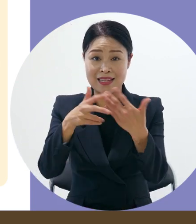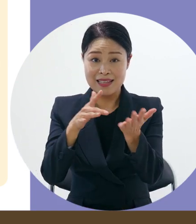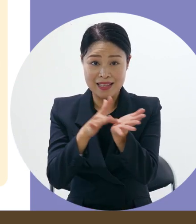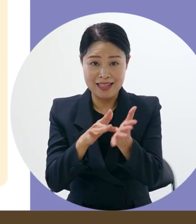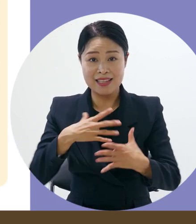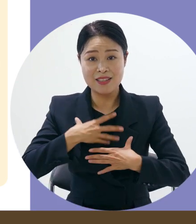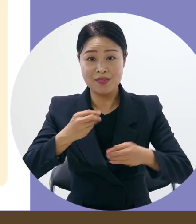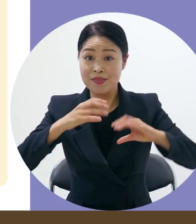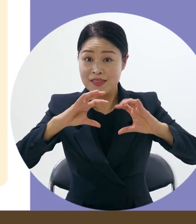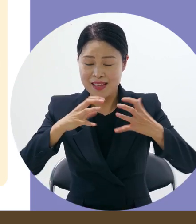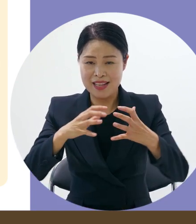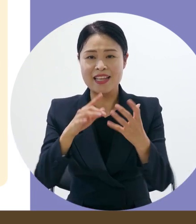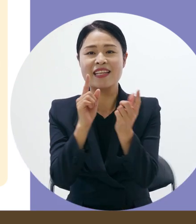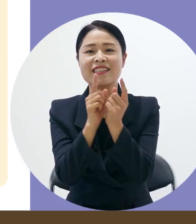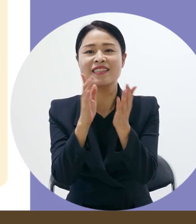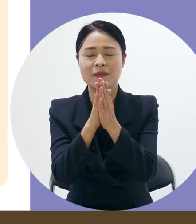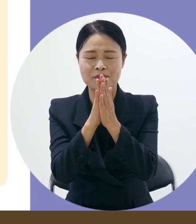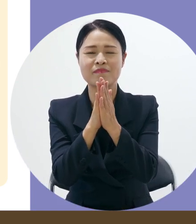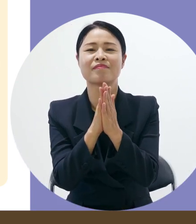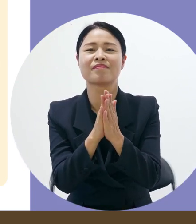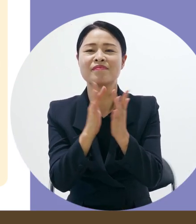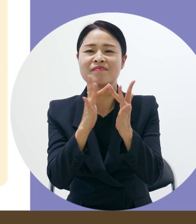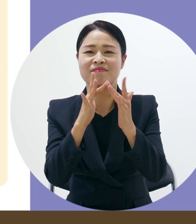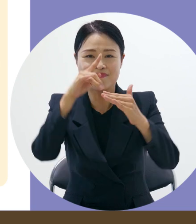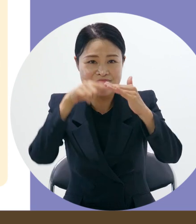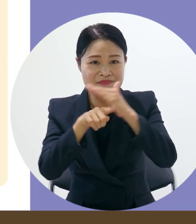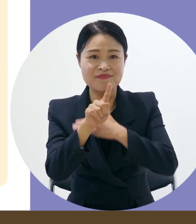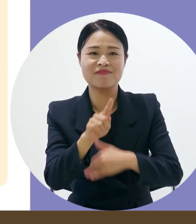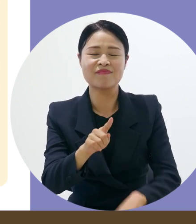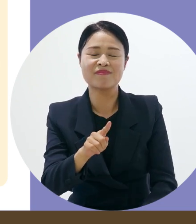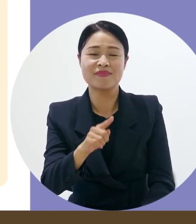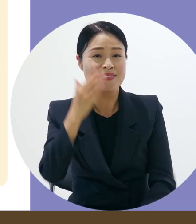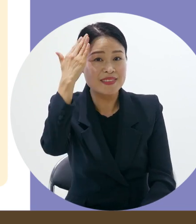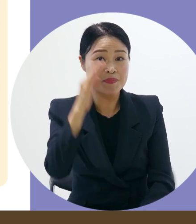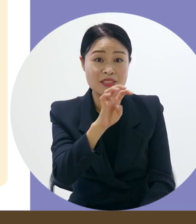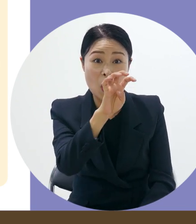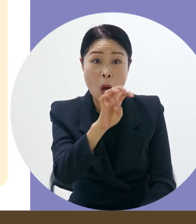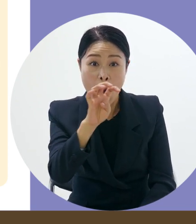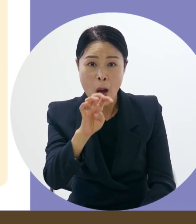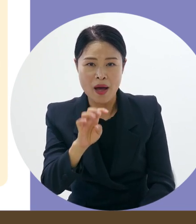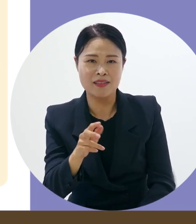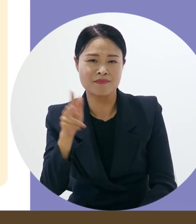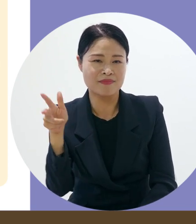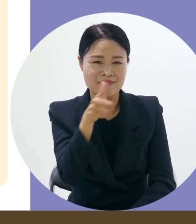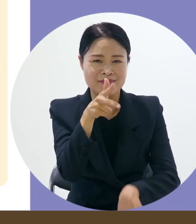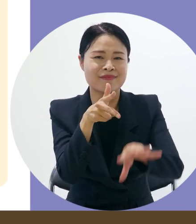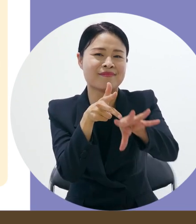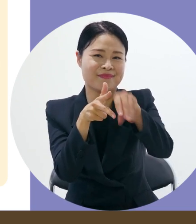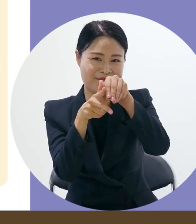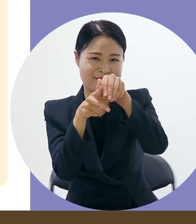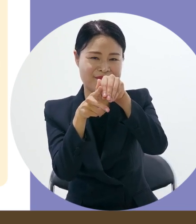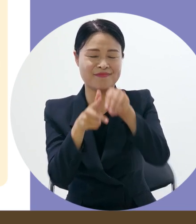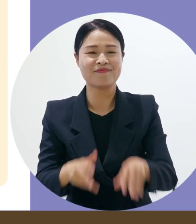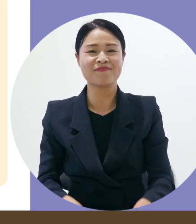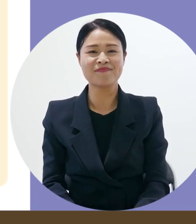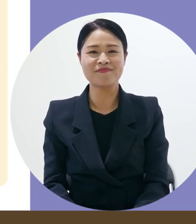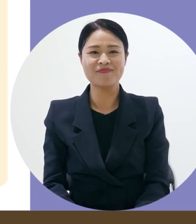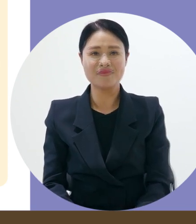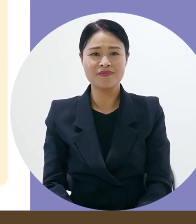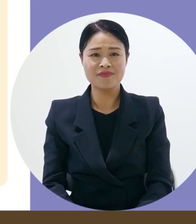이 경우에는 의약품 안전나라에 직접 접속하여 바코드 검색을 클릭하여